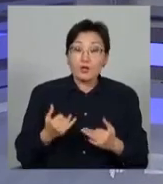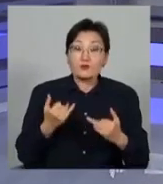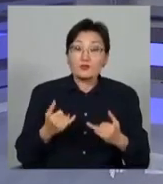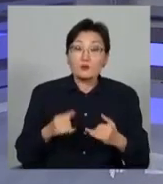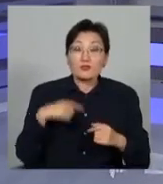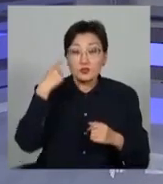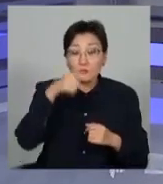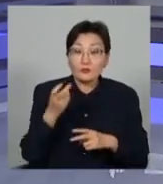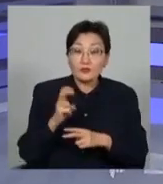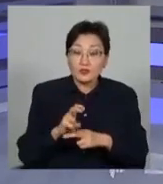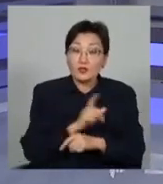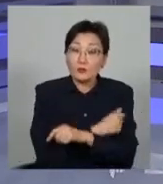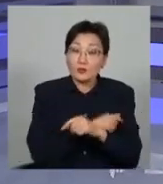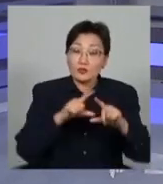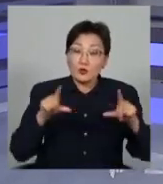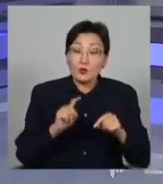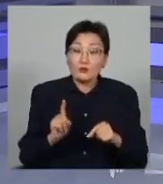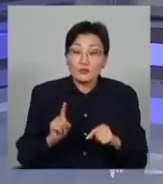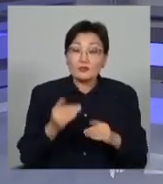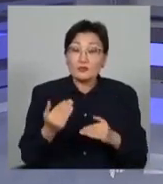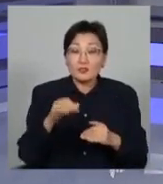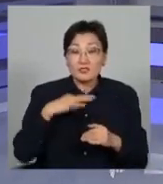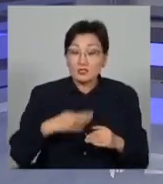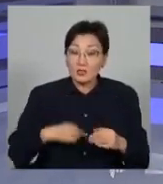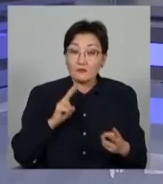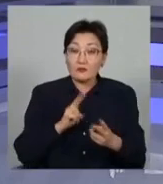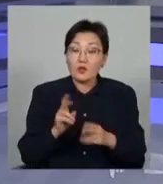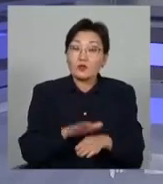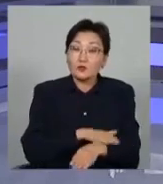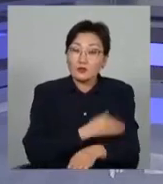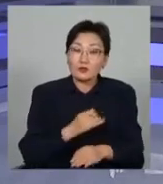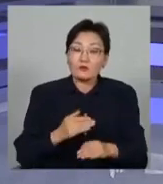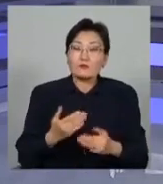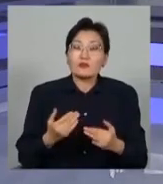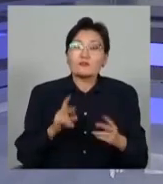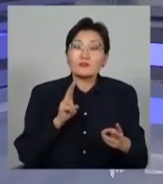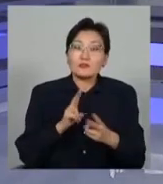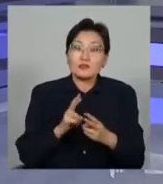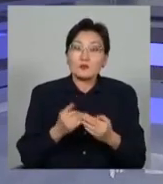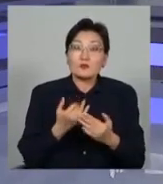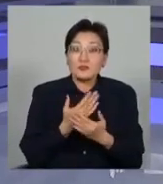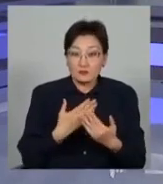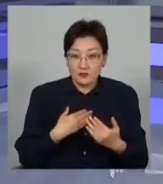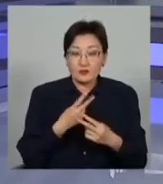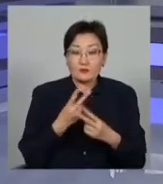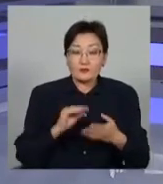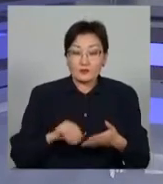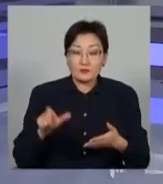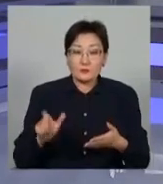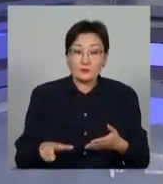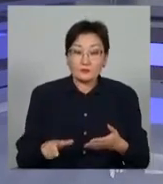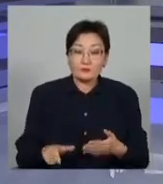Сегодня он лично пришел в медучреждение, чтобы с ним встретиться. Долгожданную и трогательную встречу застали и наши